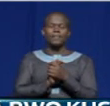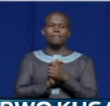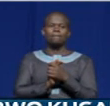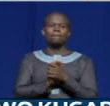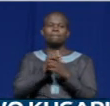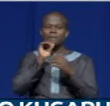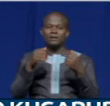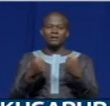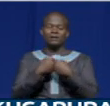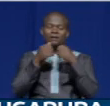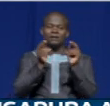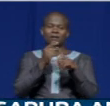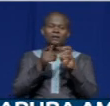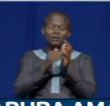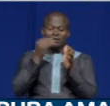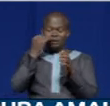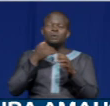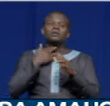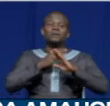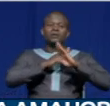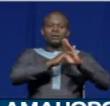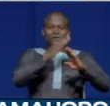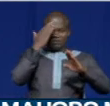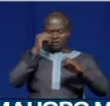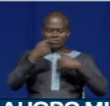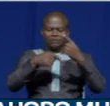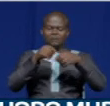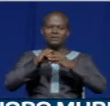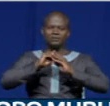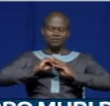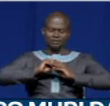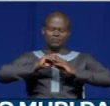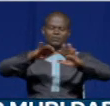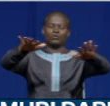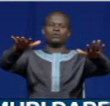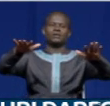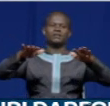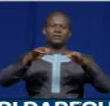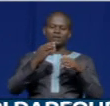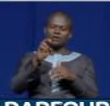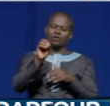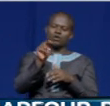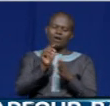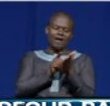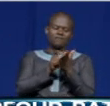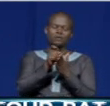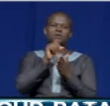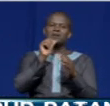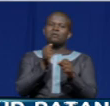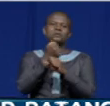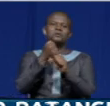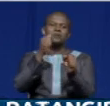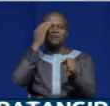nta ngaruka zisanzwe uretse ko niba ushaka kwikingira kugira ngo ukomeza gukwirakwiza coronavirus ntibiba bigishobotse